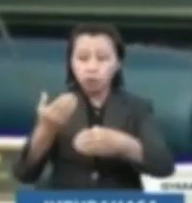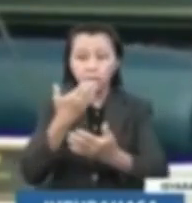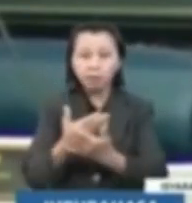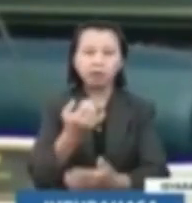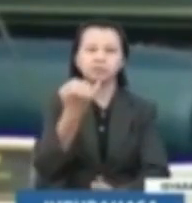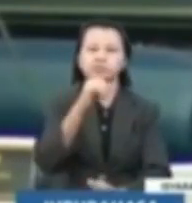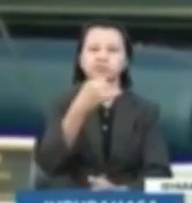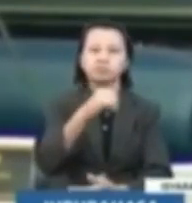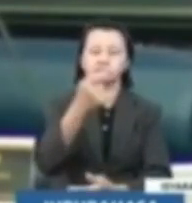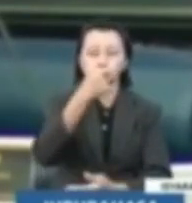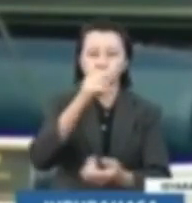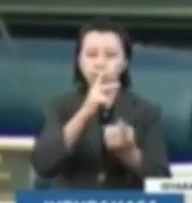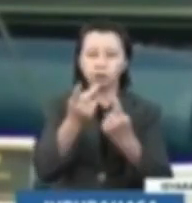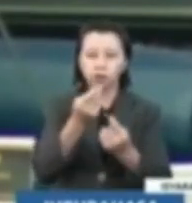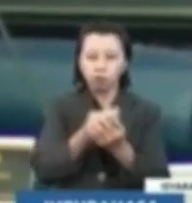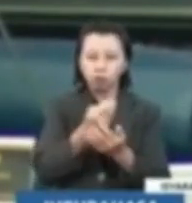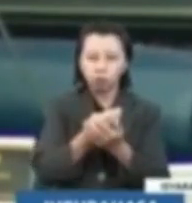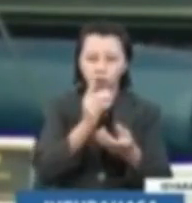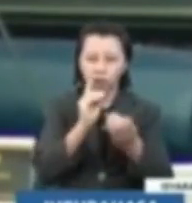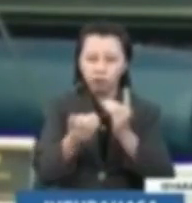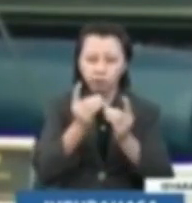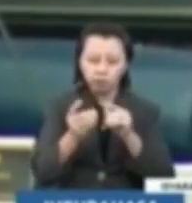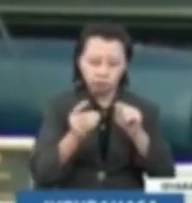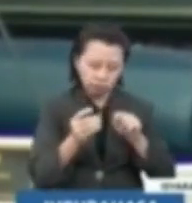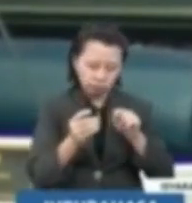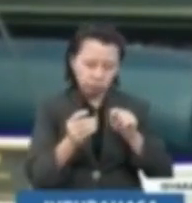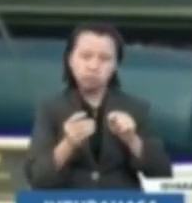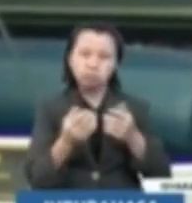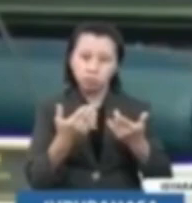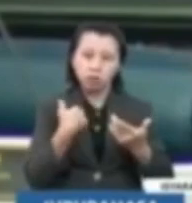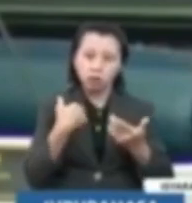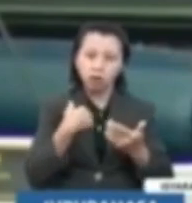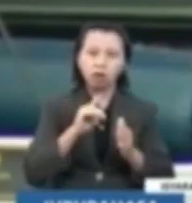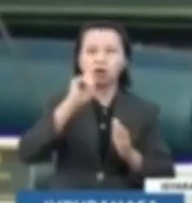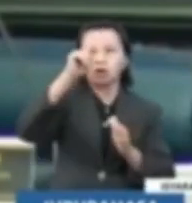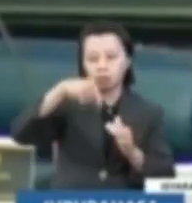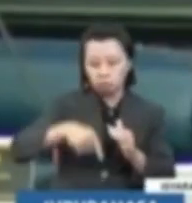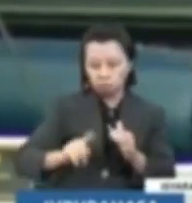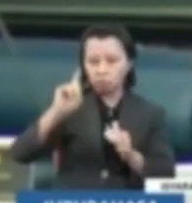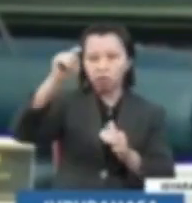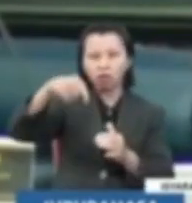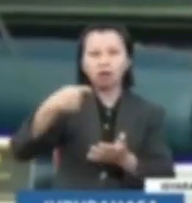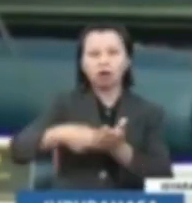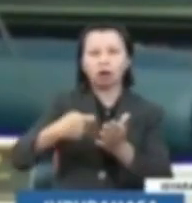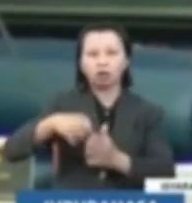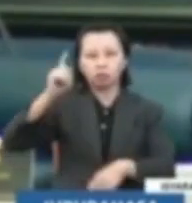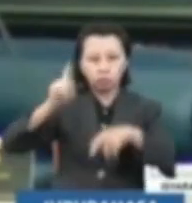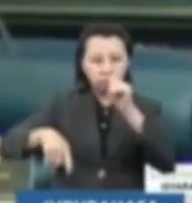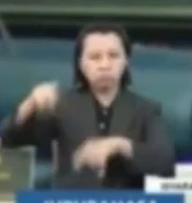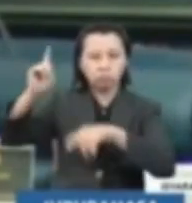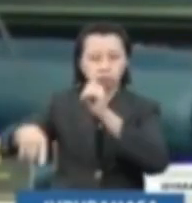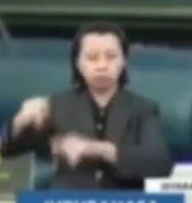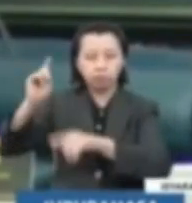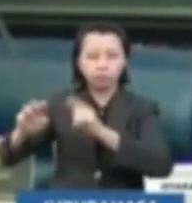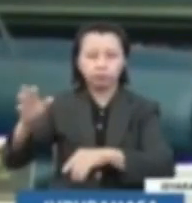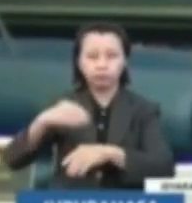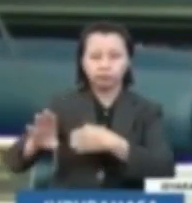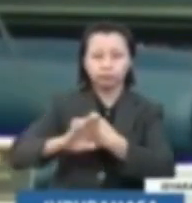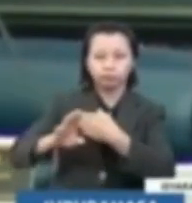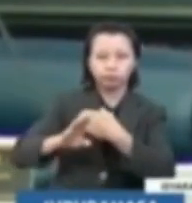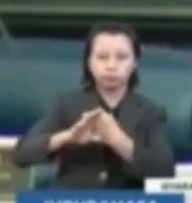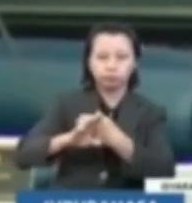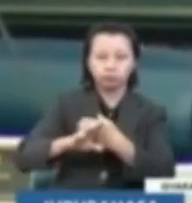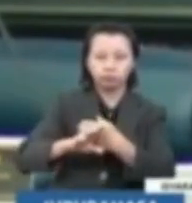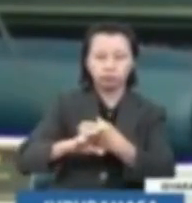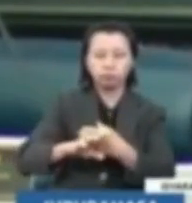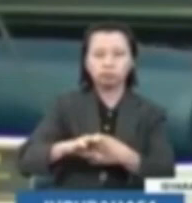baik disebabkan keadaan mata wang kripto yang terdedah kepada turun naik harga yang tidak menentu dan pendedahan kepada ancaman